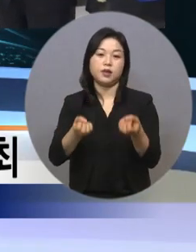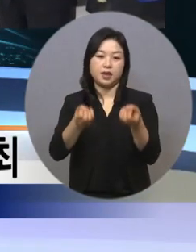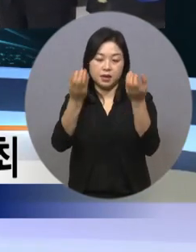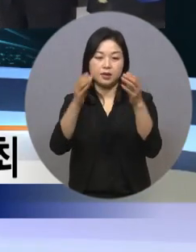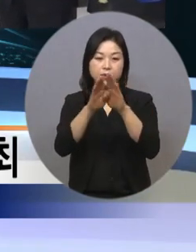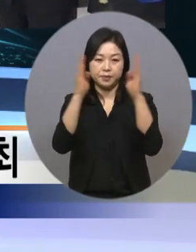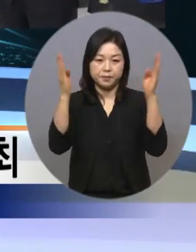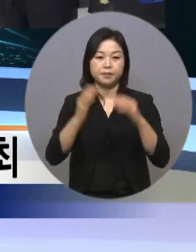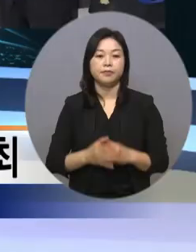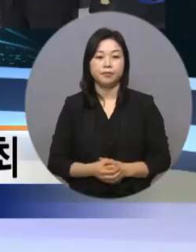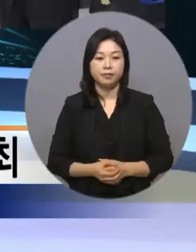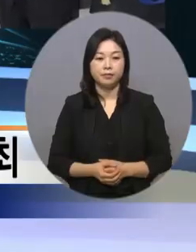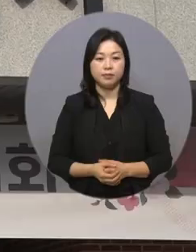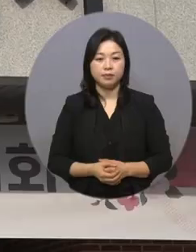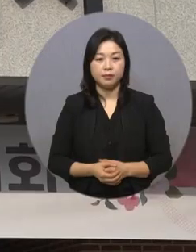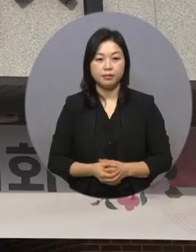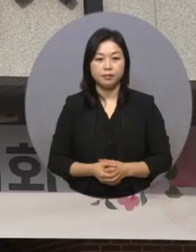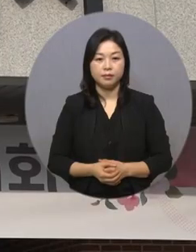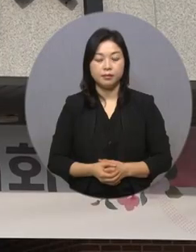기자가 전합니다.